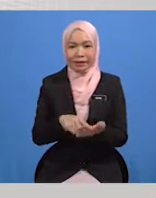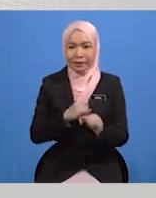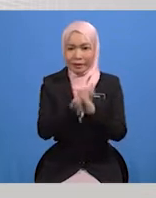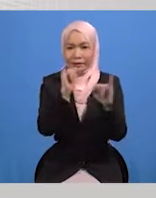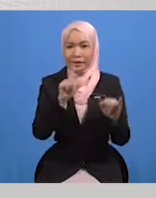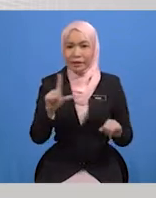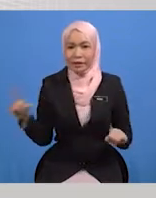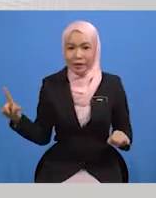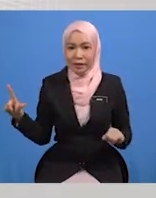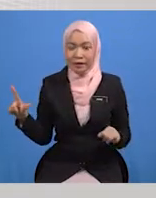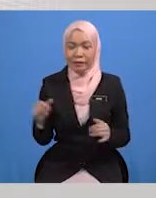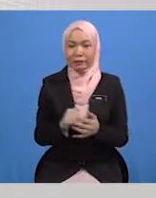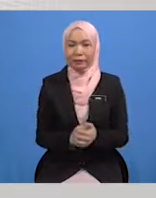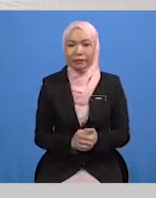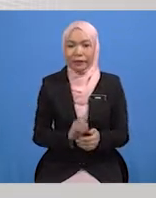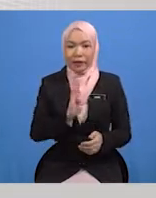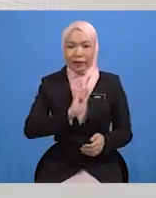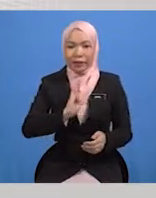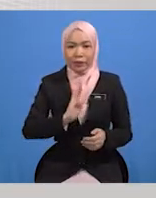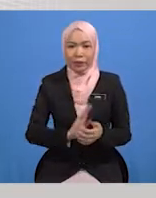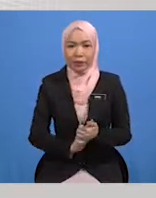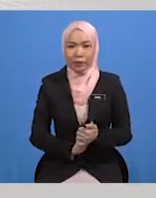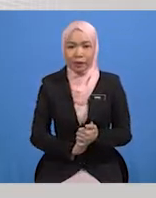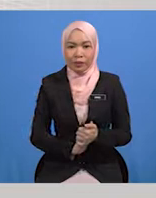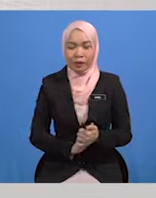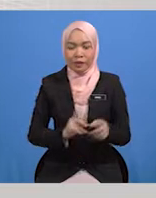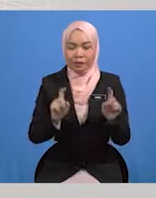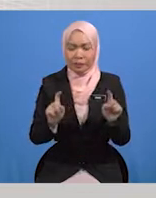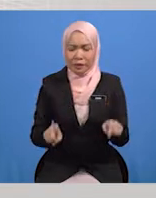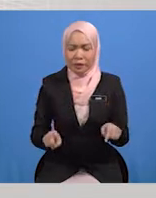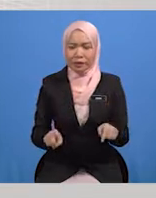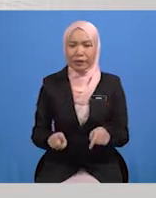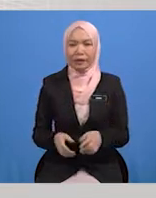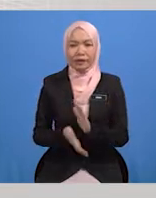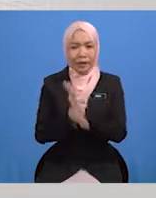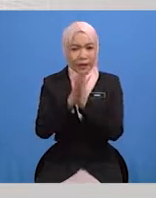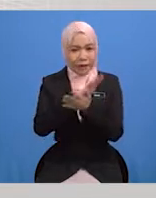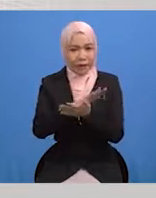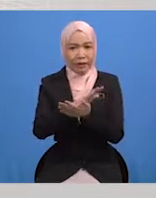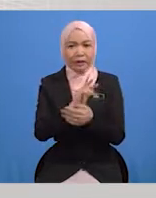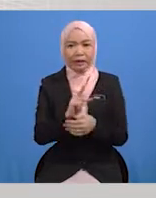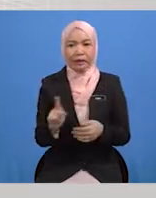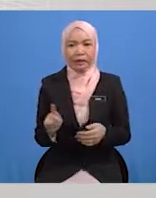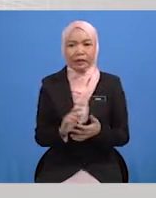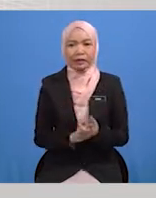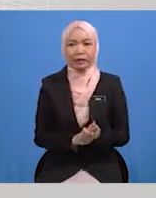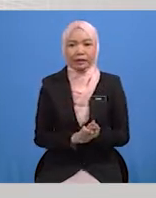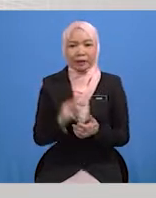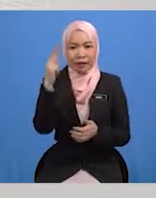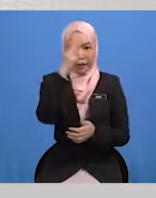Jelaslah budi bahasa perlu dijadikan hiasan diri bagi membentuk akhlak yang